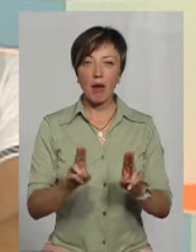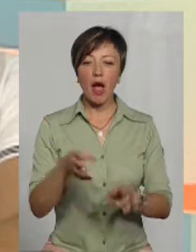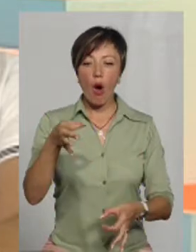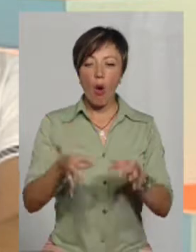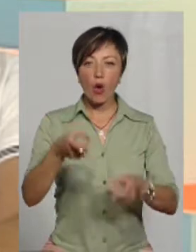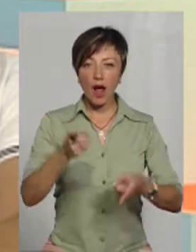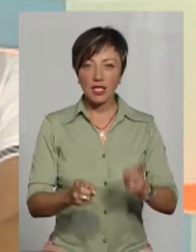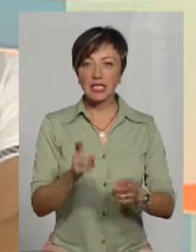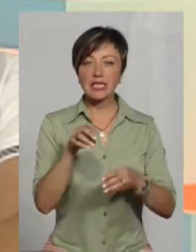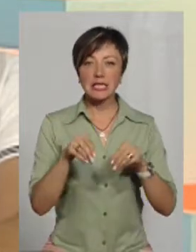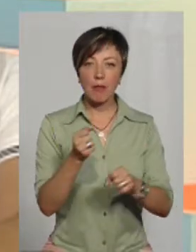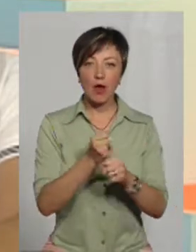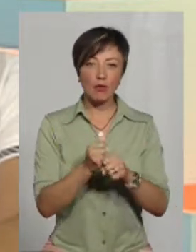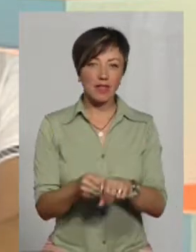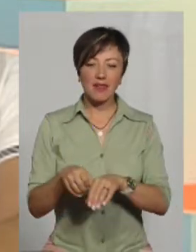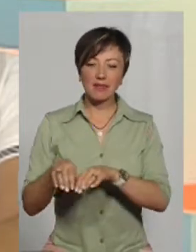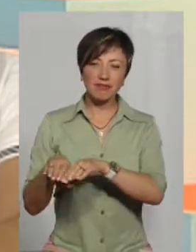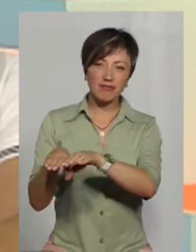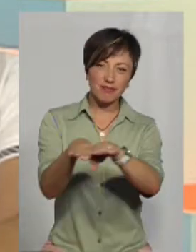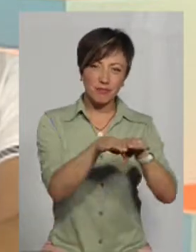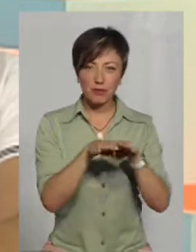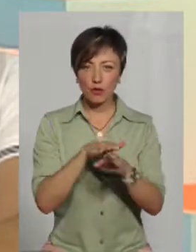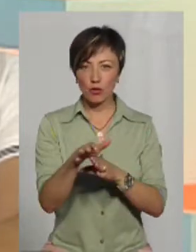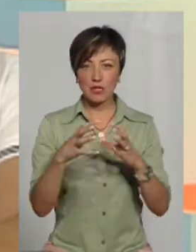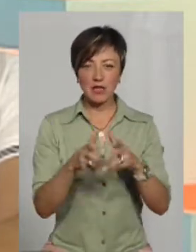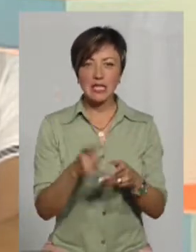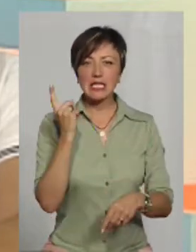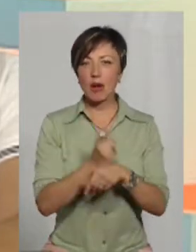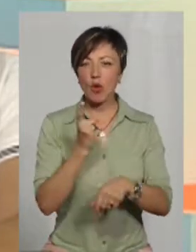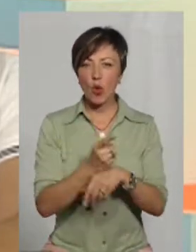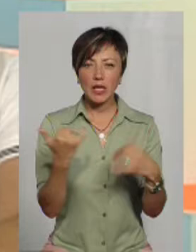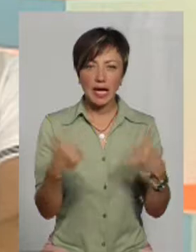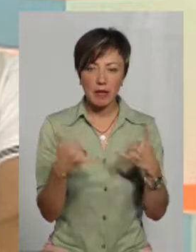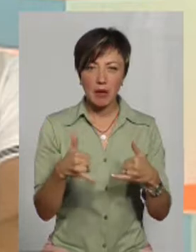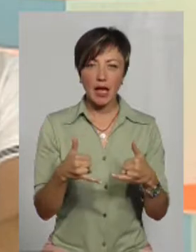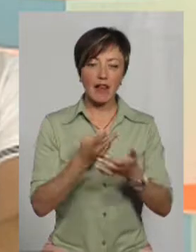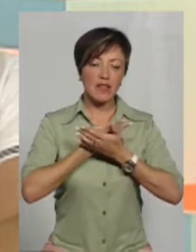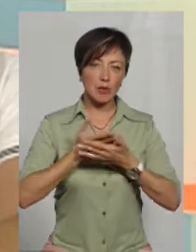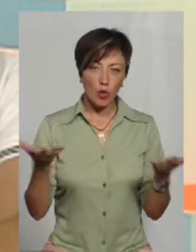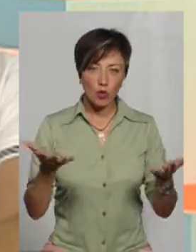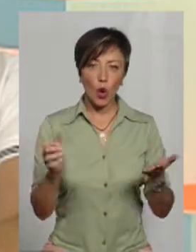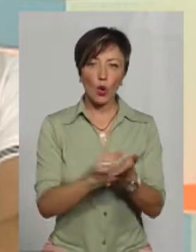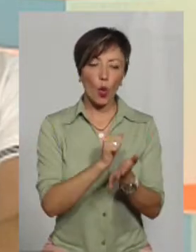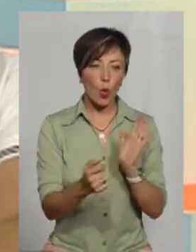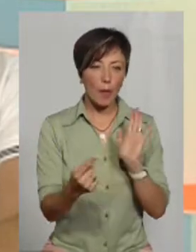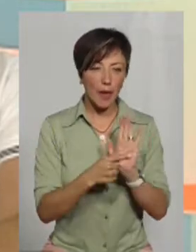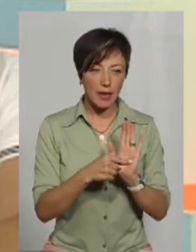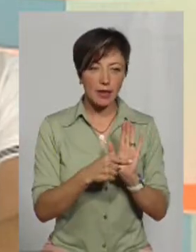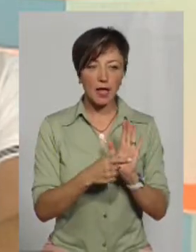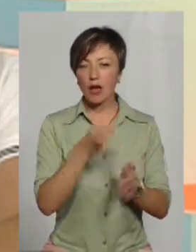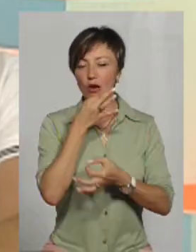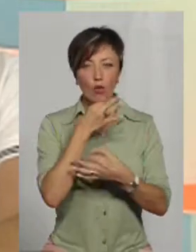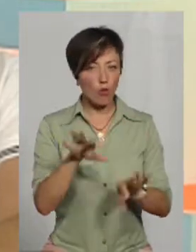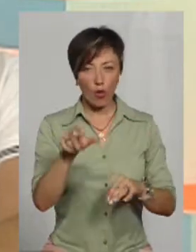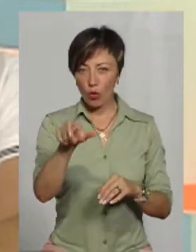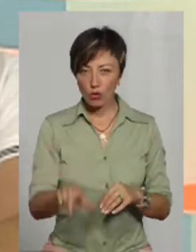вони задекларовані у всьому світі одні й ті самі. Це заборона синтезованої хімії, це відкритість і прозорість документації для